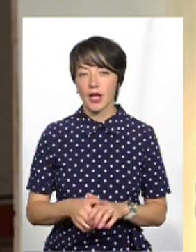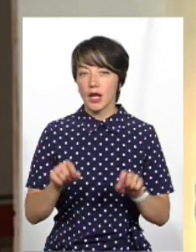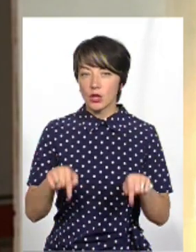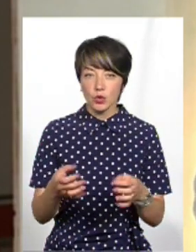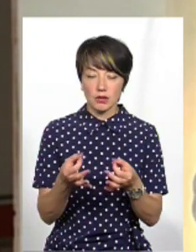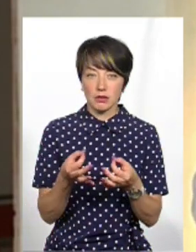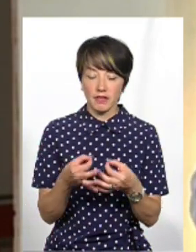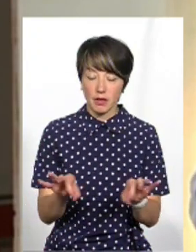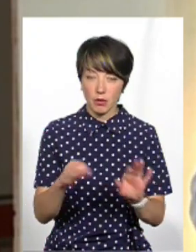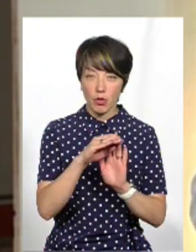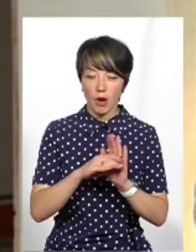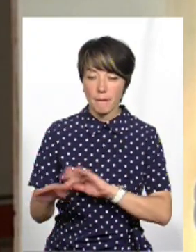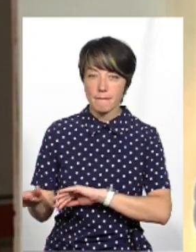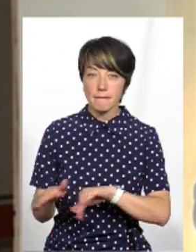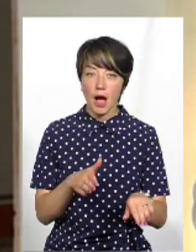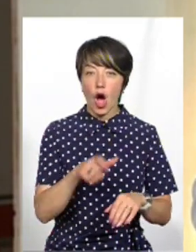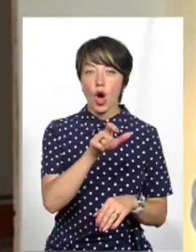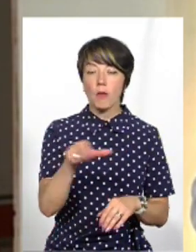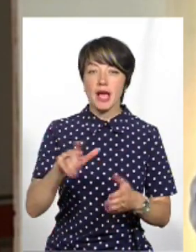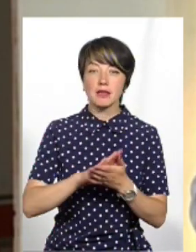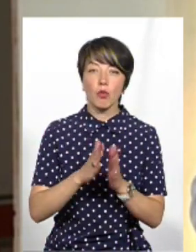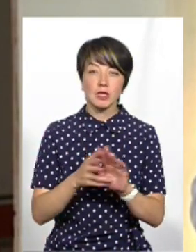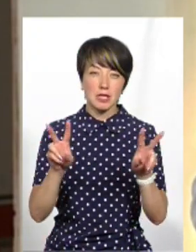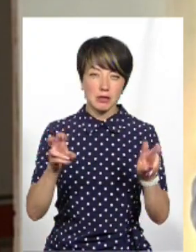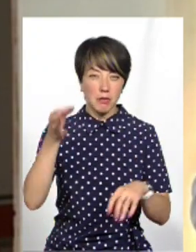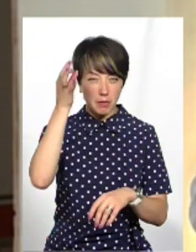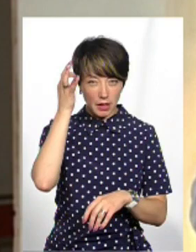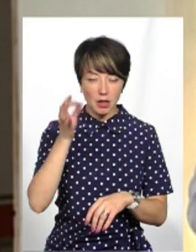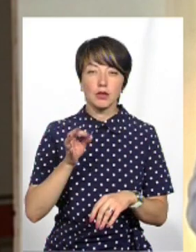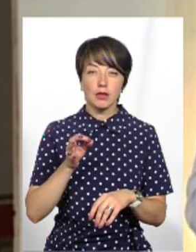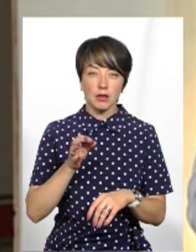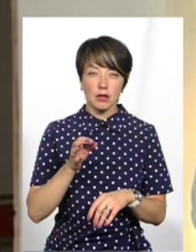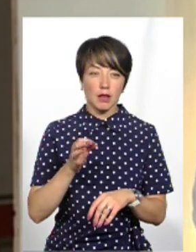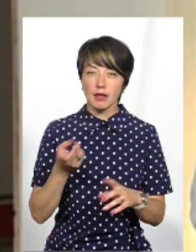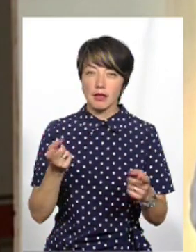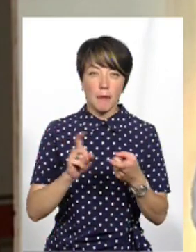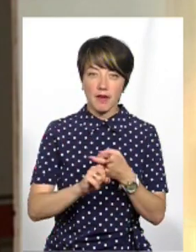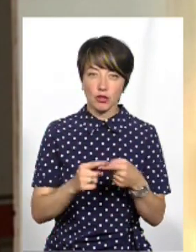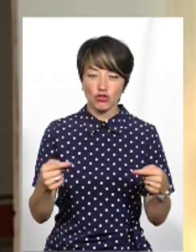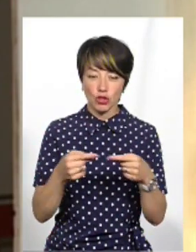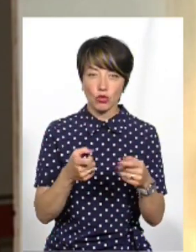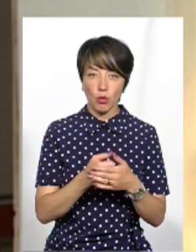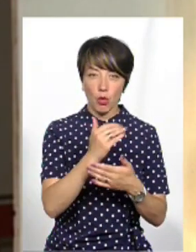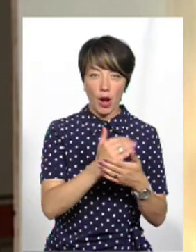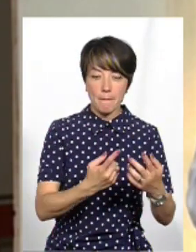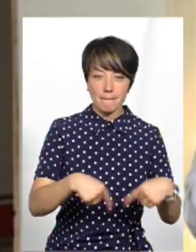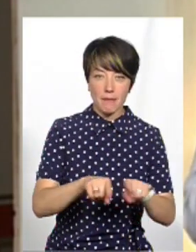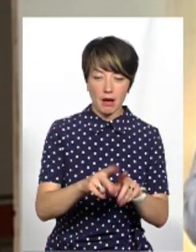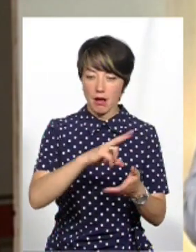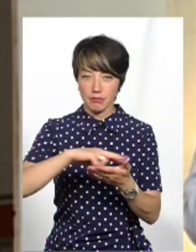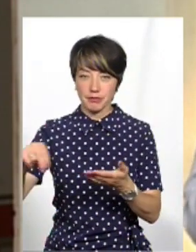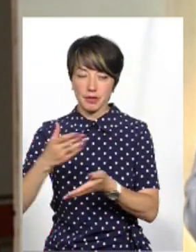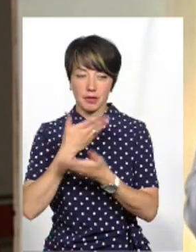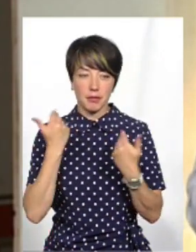Тут вільно. Громадянська позиція, наскільки я пам'ятаю, теж досить не прив'язані вони чітко до програми, не